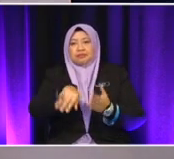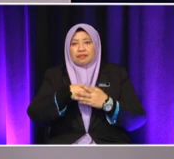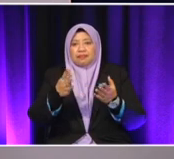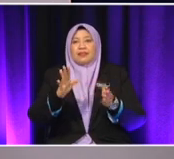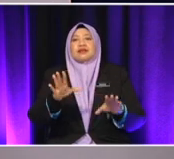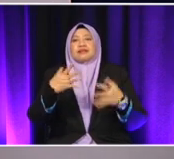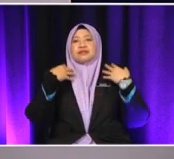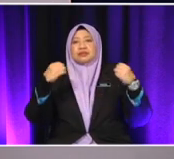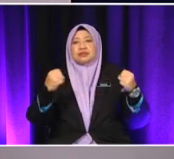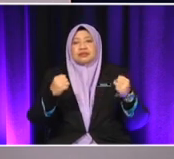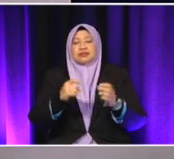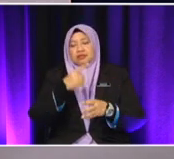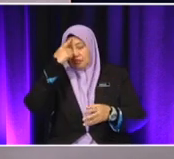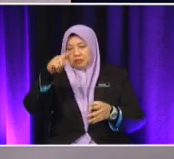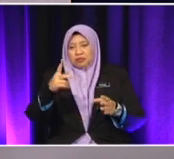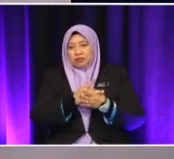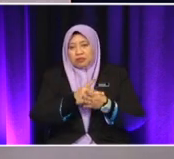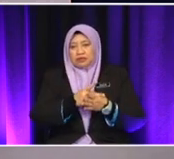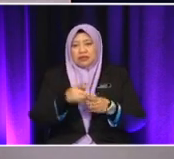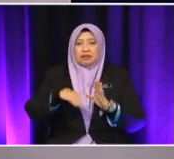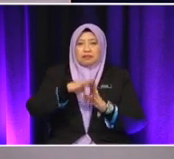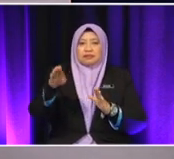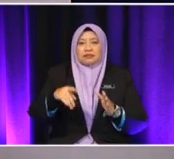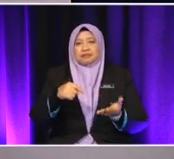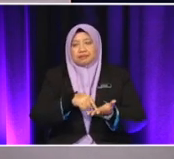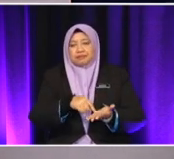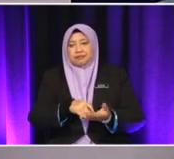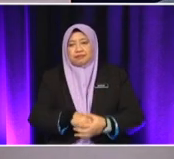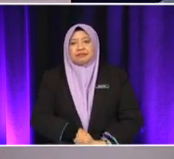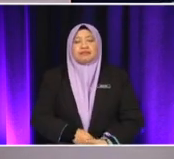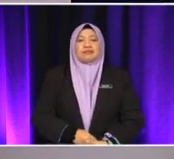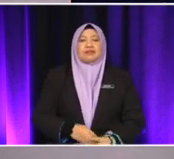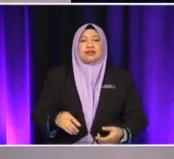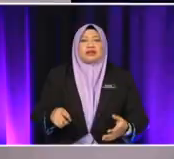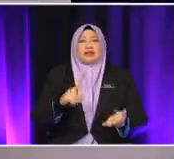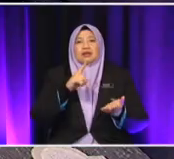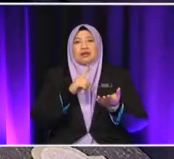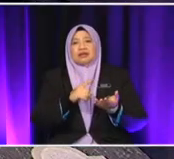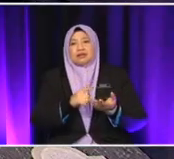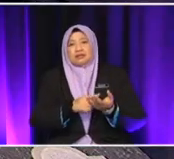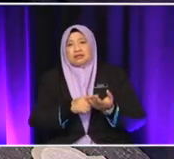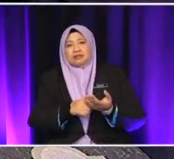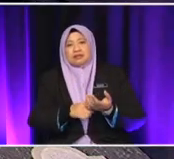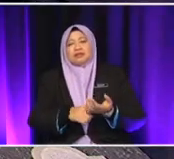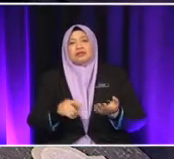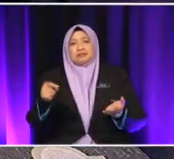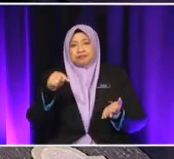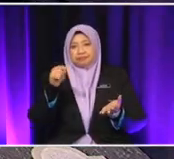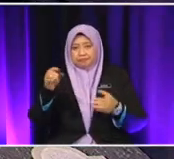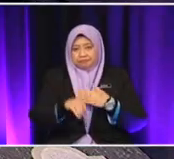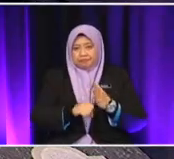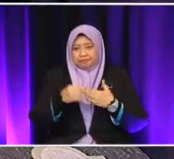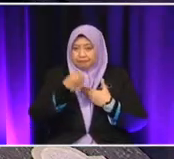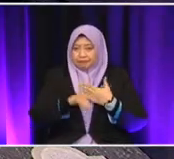berkonsiliasi ini jadi diskusi Kita sebenarnya untuk saya yang ini kita akan